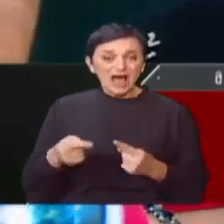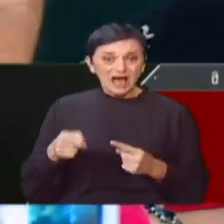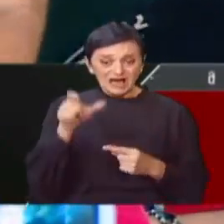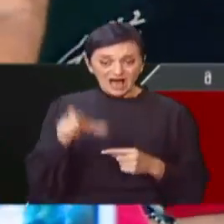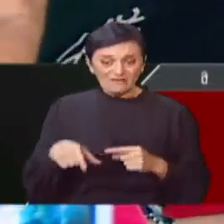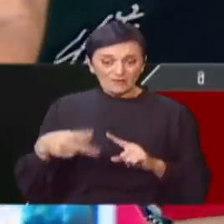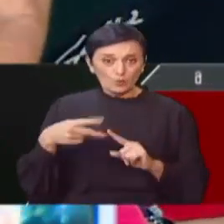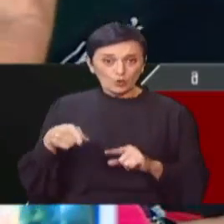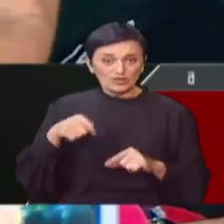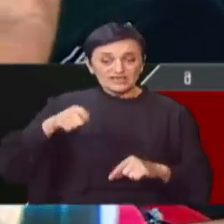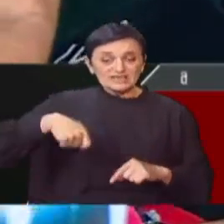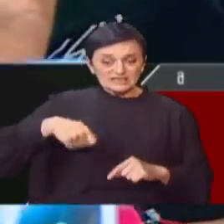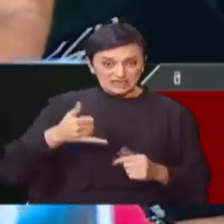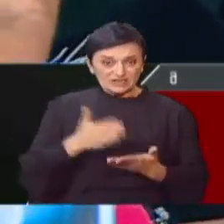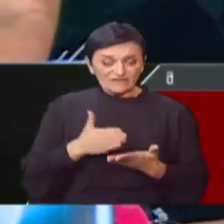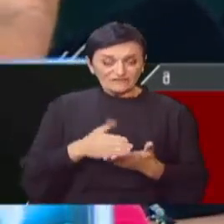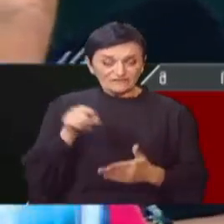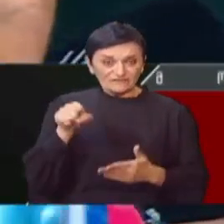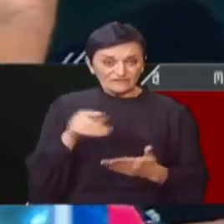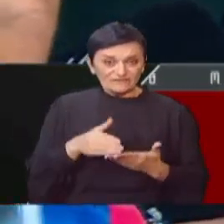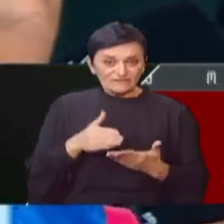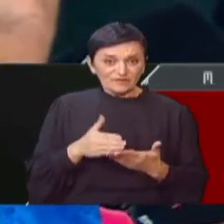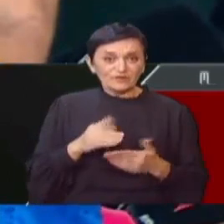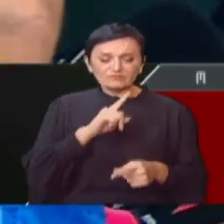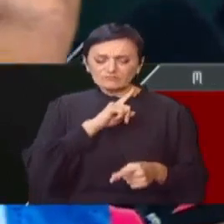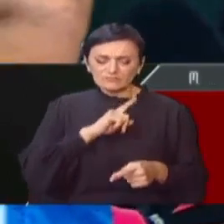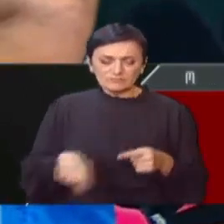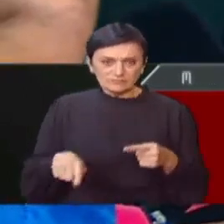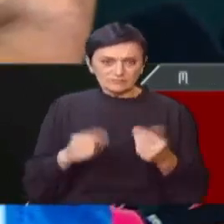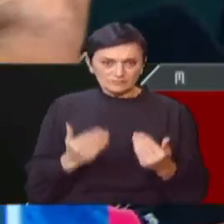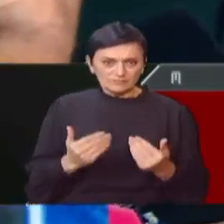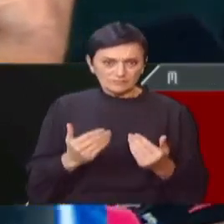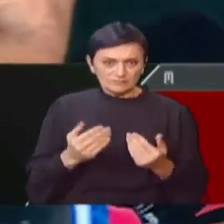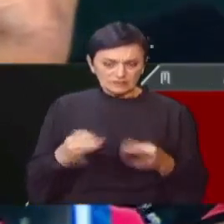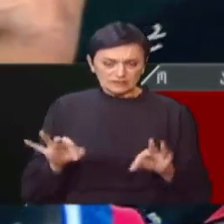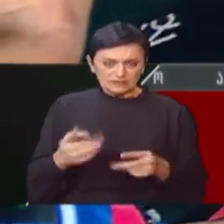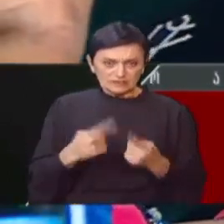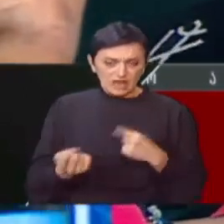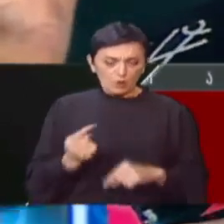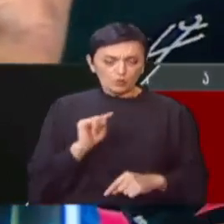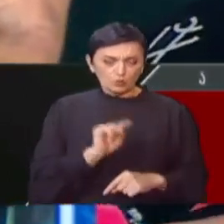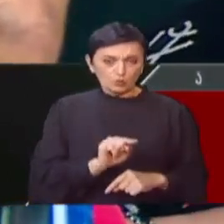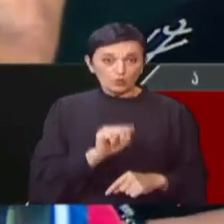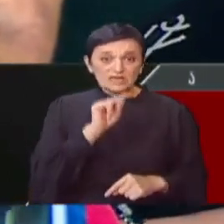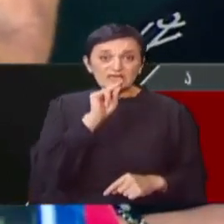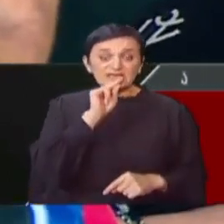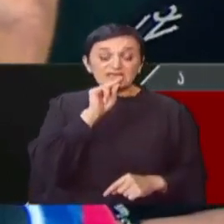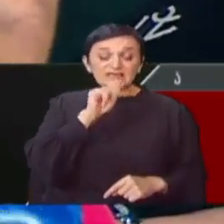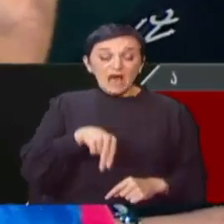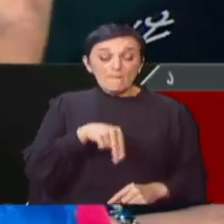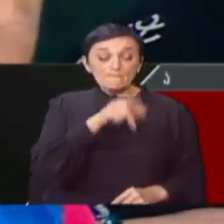da, da, da, da, da, da, da, da, da, da, da, da, da, da, da,